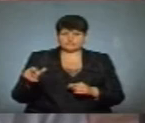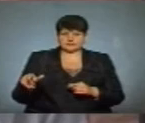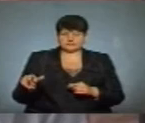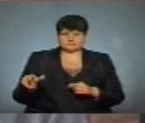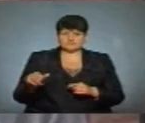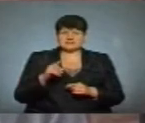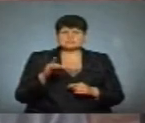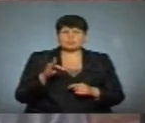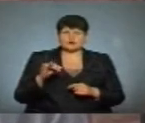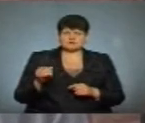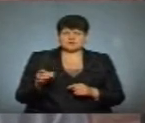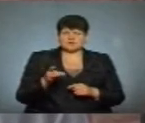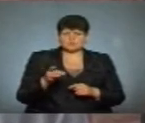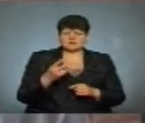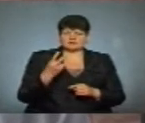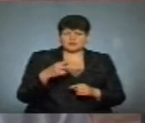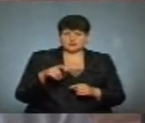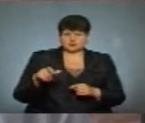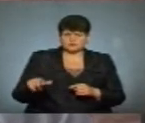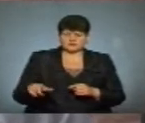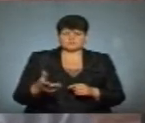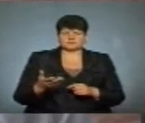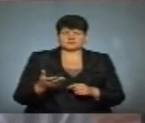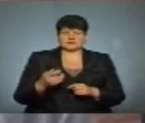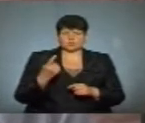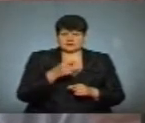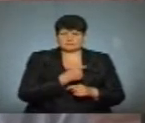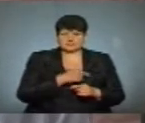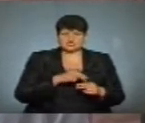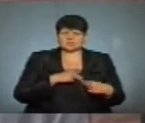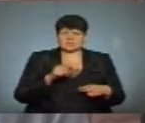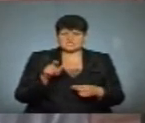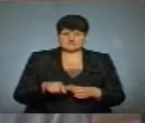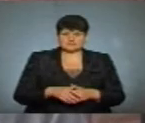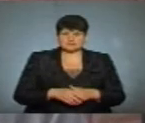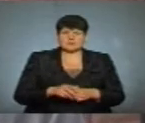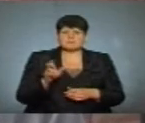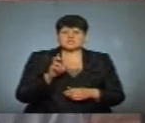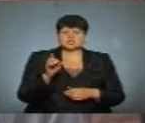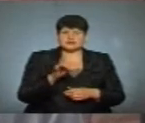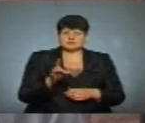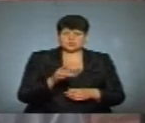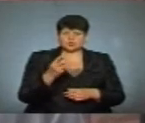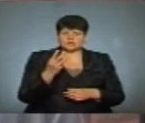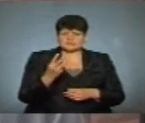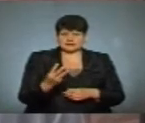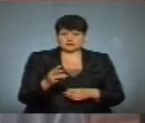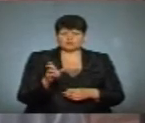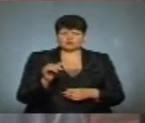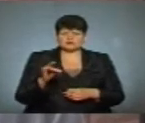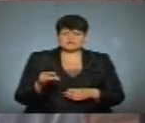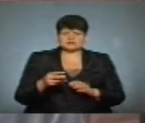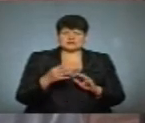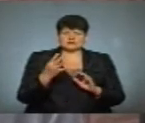В Зборівському районі 2 чоловіки, в тому числі 1 медичний працівник. В Бережанському 3, в